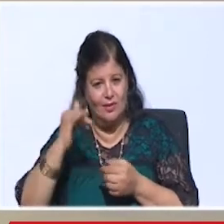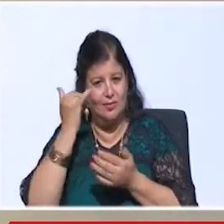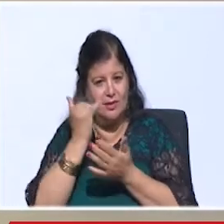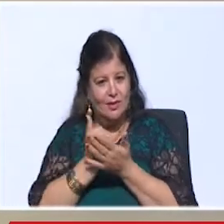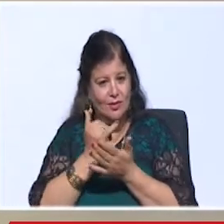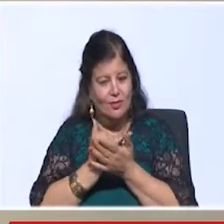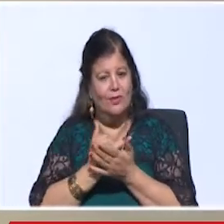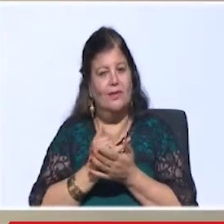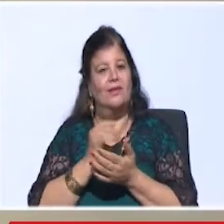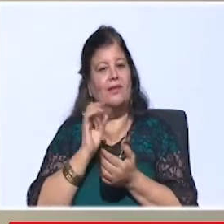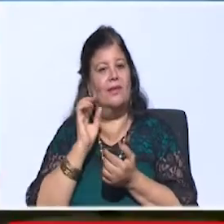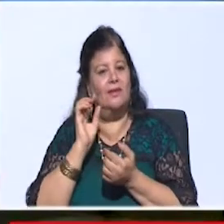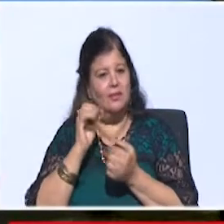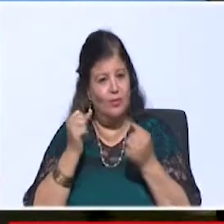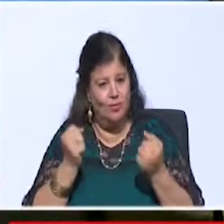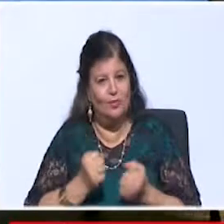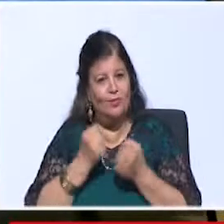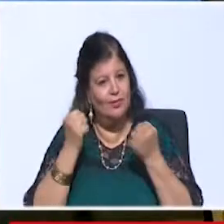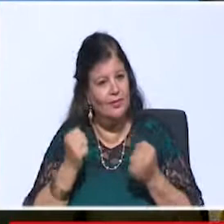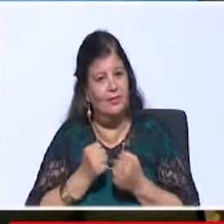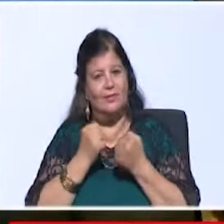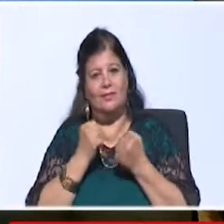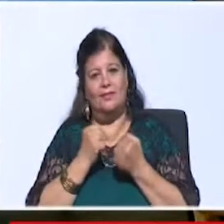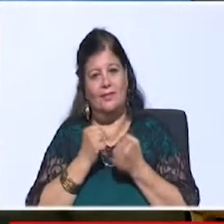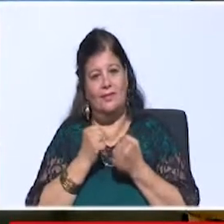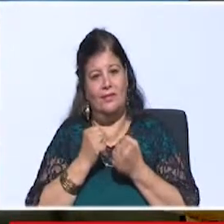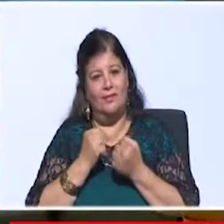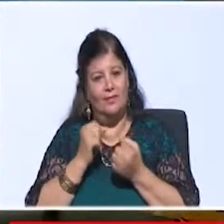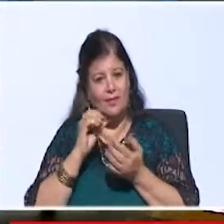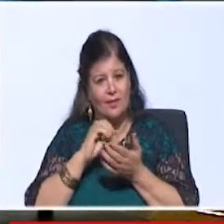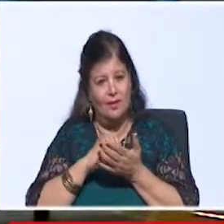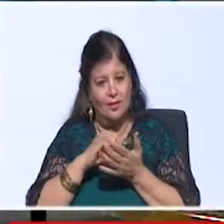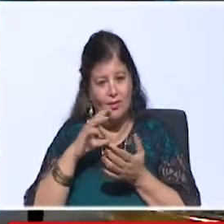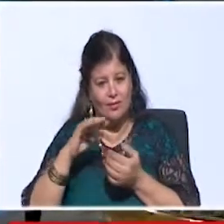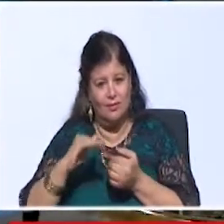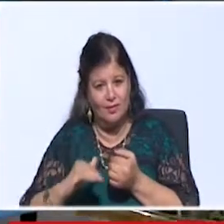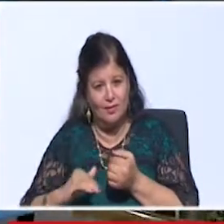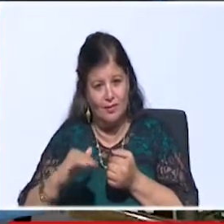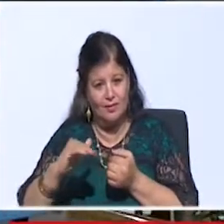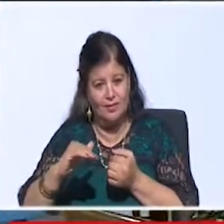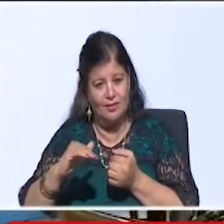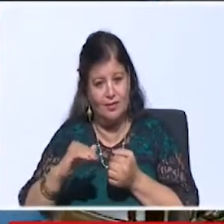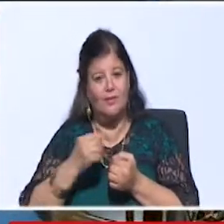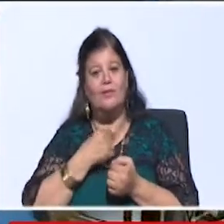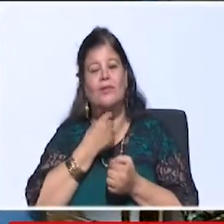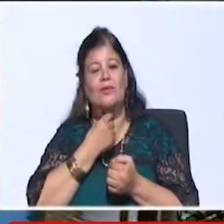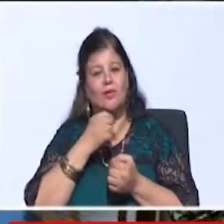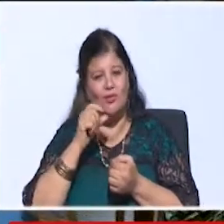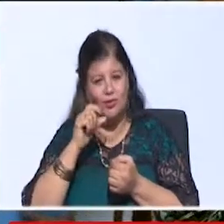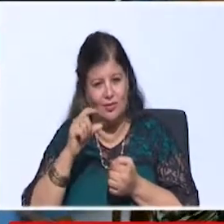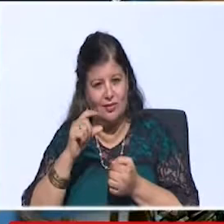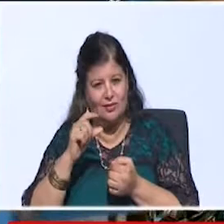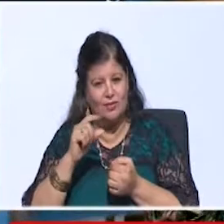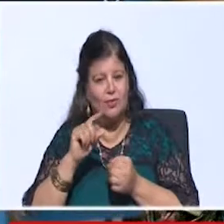مسؤول يعني مكافح، فاهم ازاي؟ يعني من اول ما كبرت كده وصوتي تخن ما كنتش